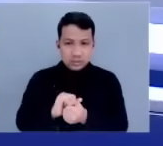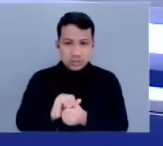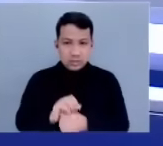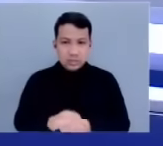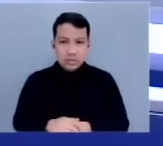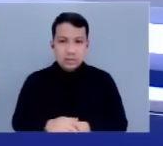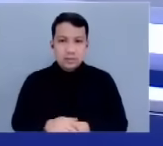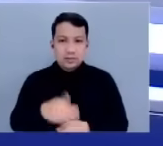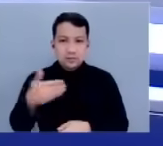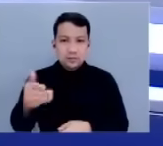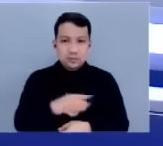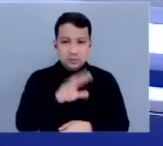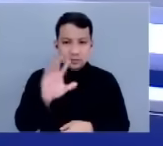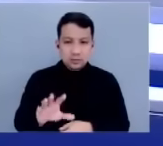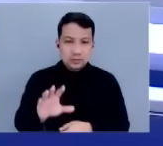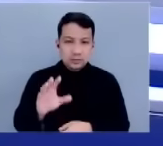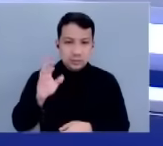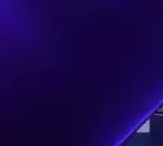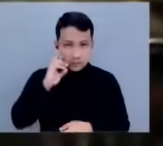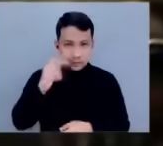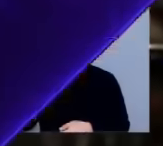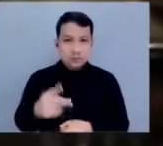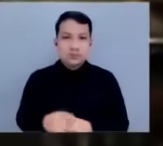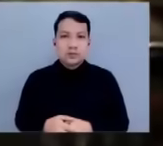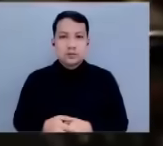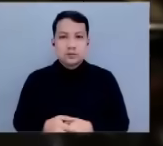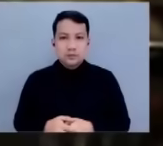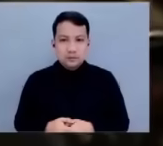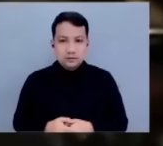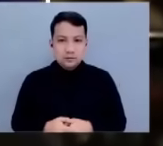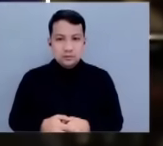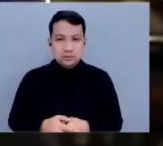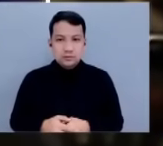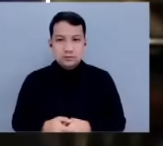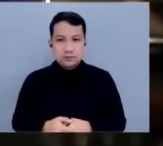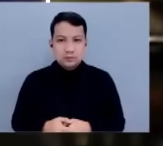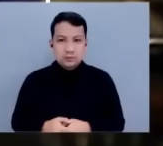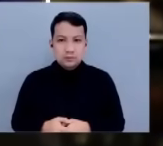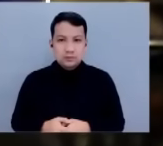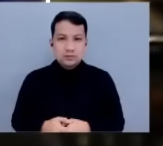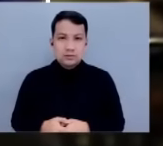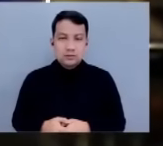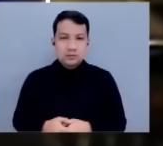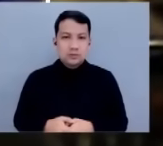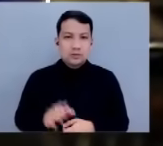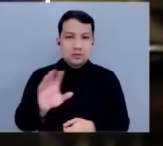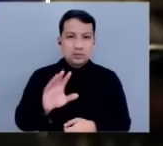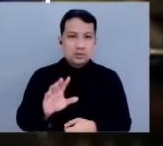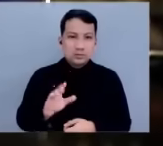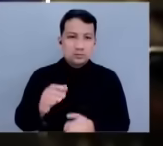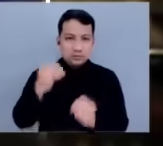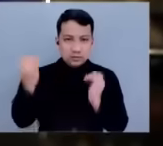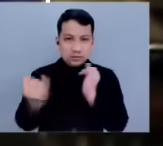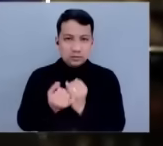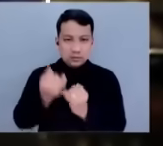frontline ng balitang yan, si Reynel Pawin. Siguro, kailangan na, hindi na pa kailangan ipakilala